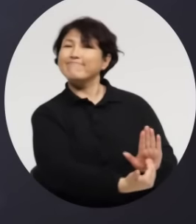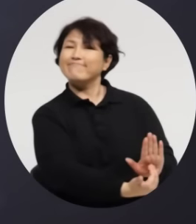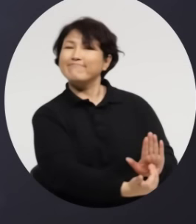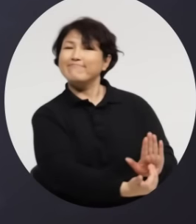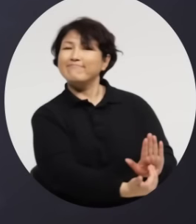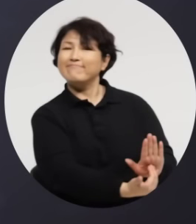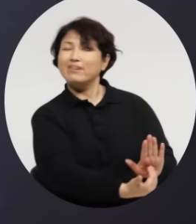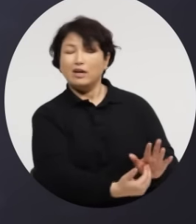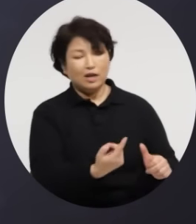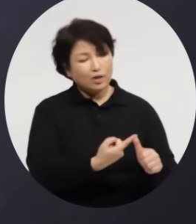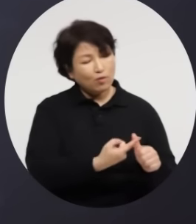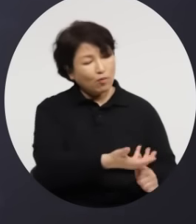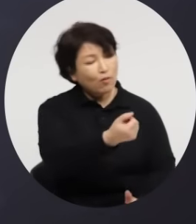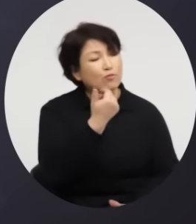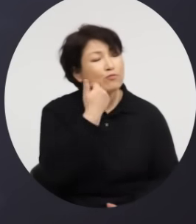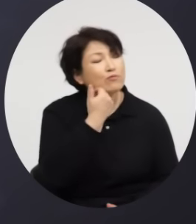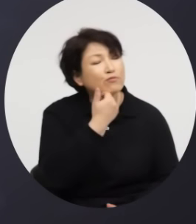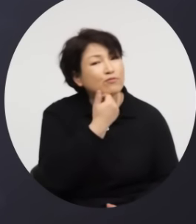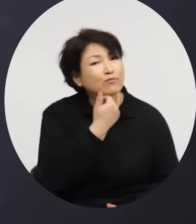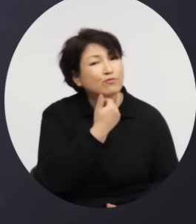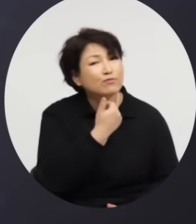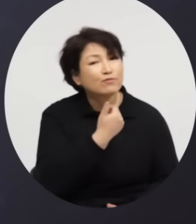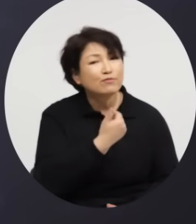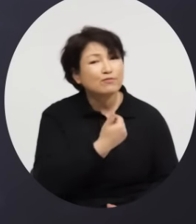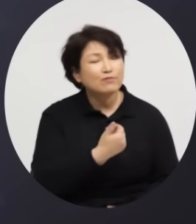욕이 누구 거요? 이랬어.